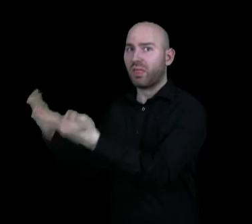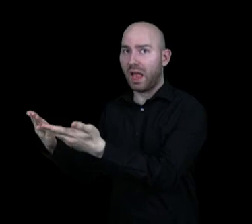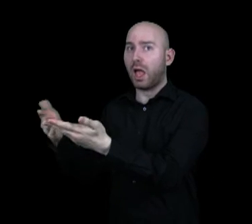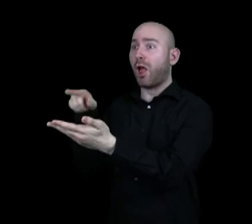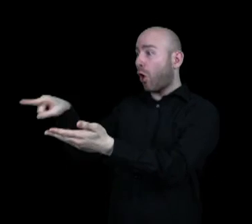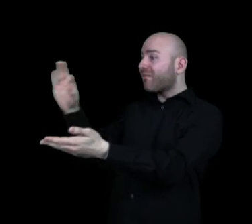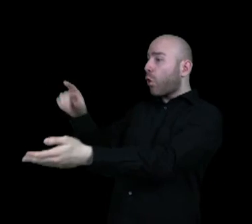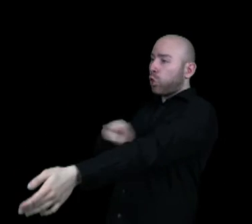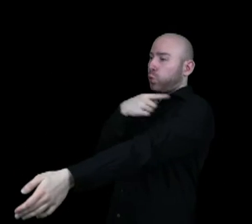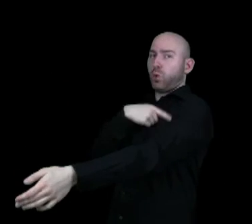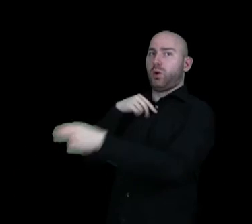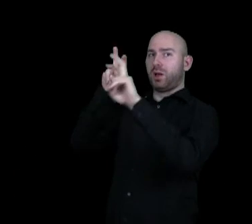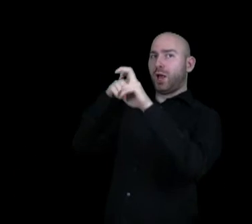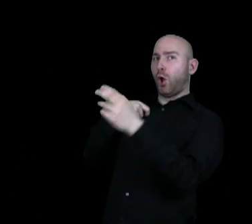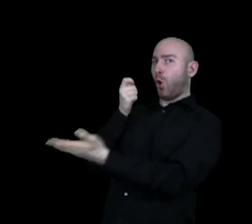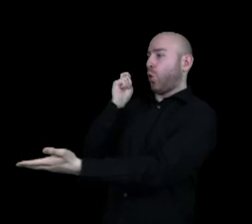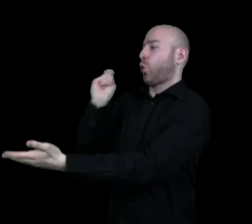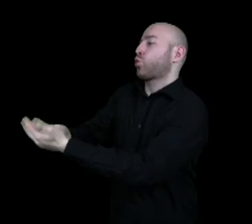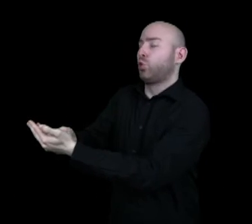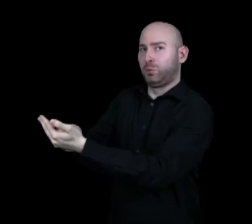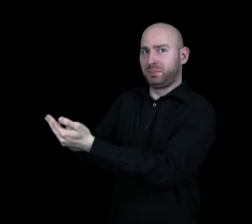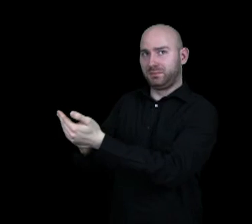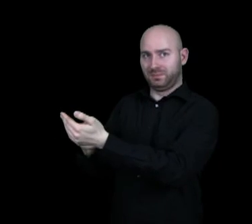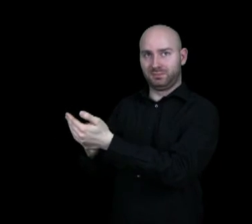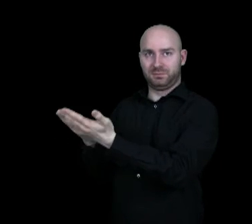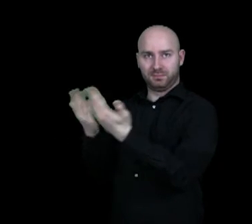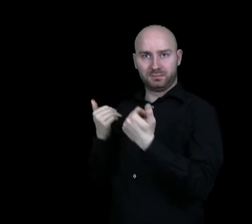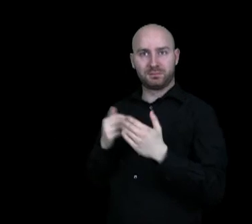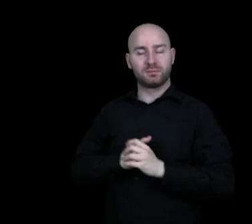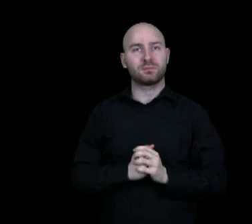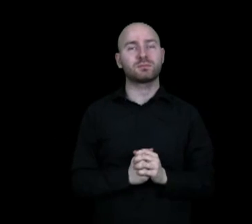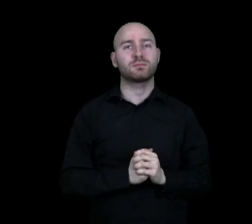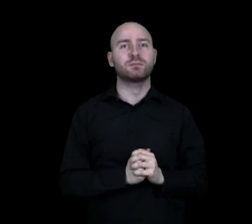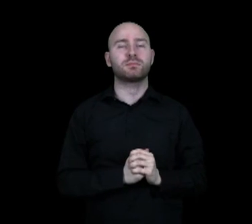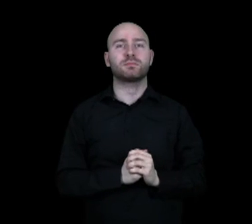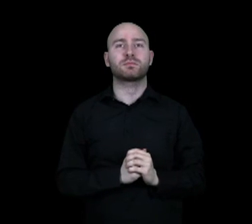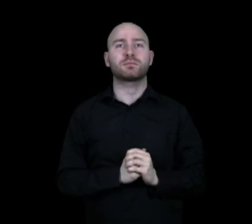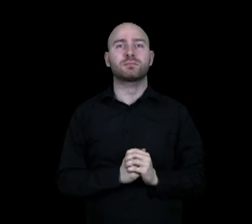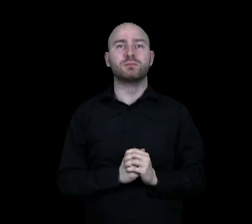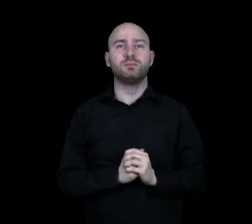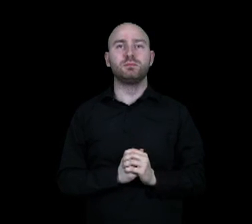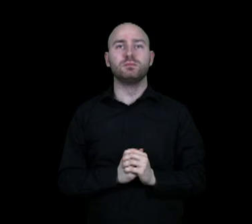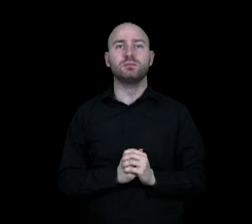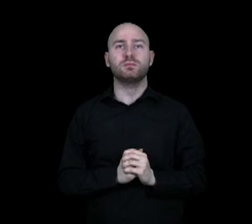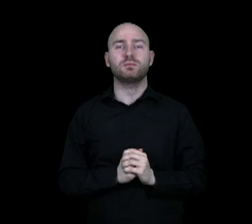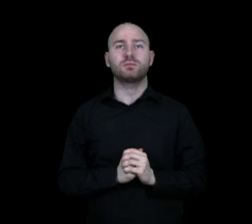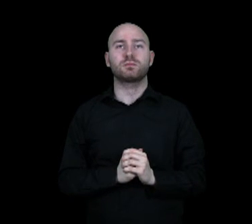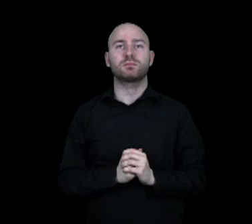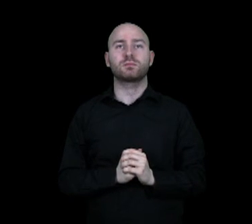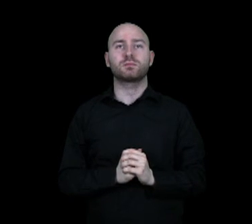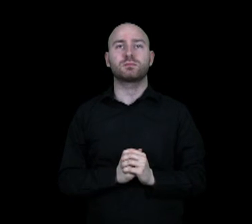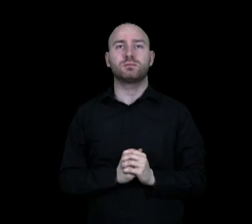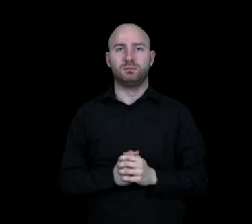pożyczek. Pożyczanie pieniędzy. Pożyczanie pieniędzy. Jeśli kupuję obligację, czyli